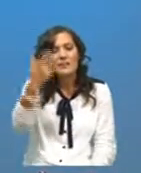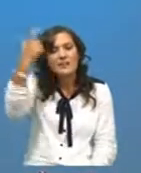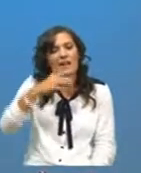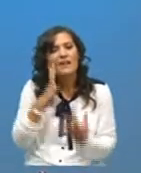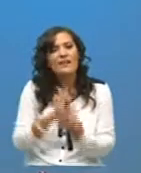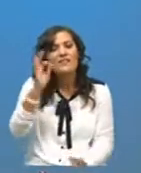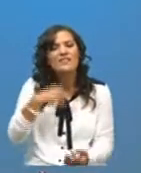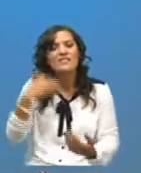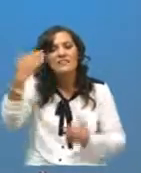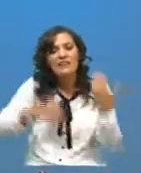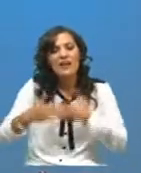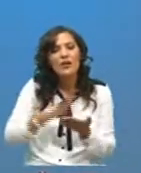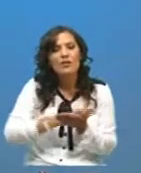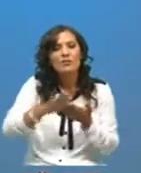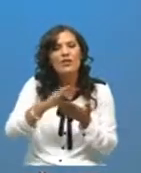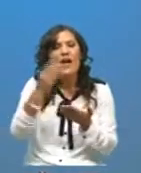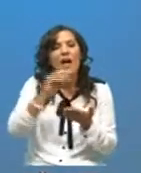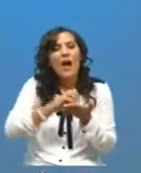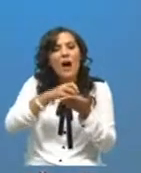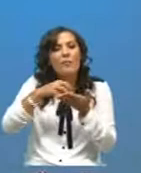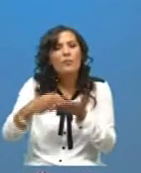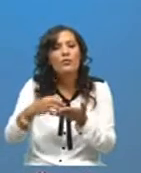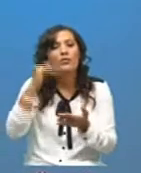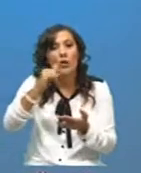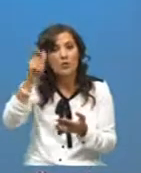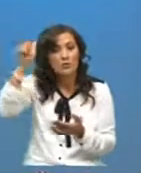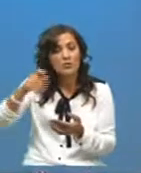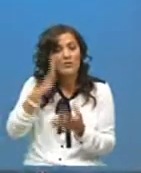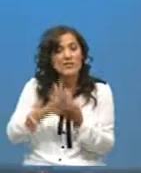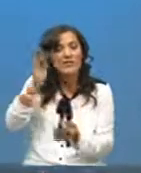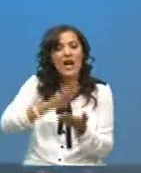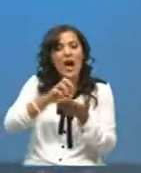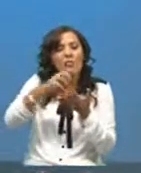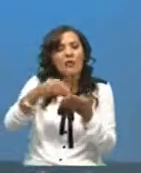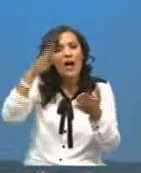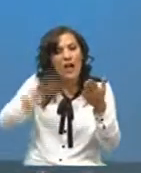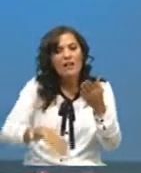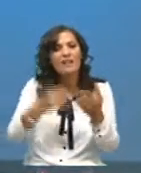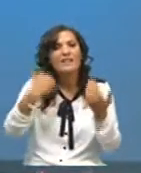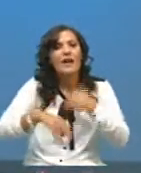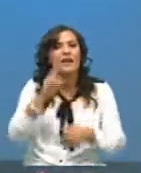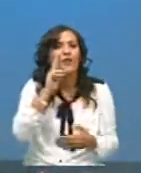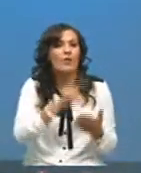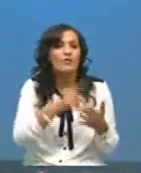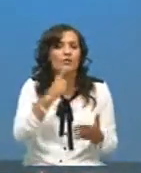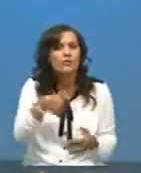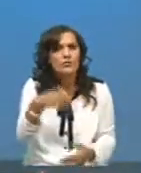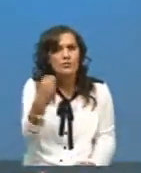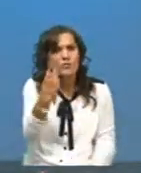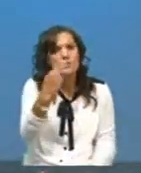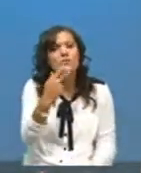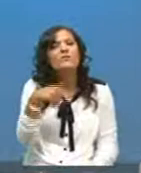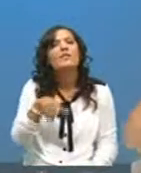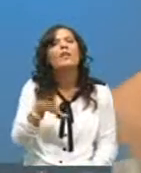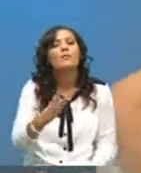iyimser kişi yaranın üstünde kabuk kötümser kişi Siz kabuğun altında yine yara görür diyor da güzel bir